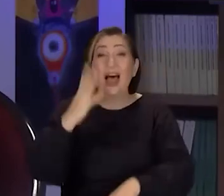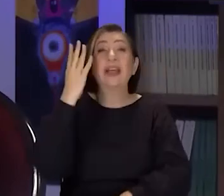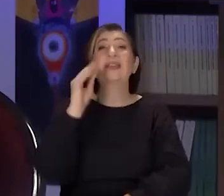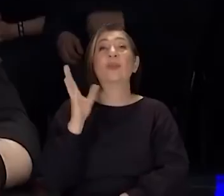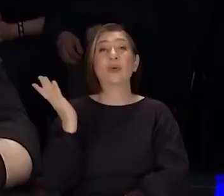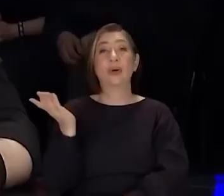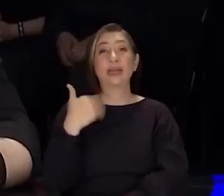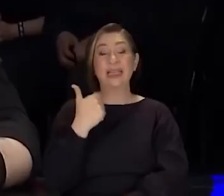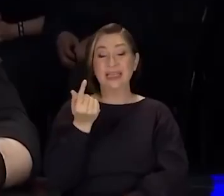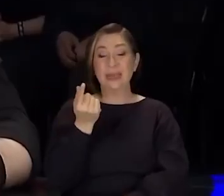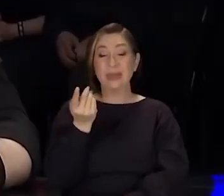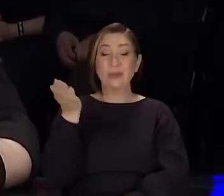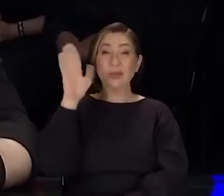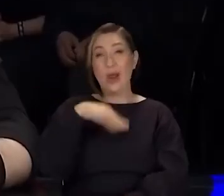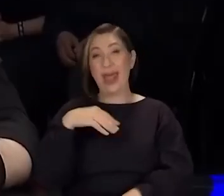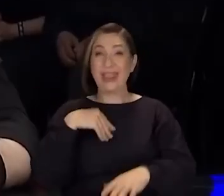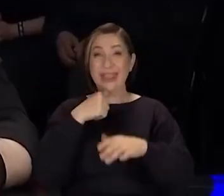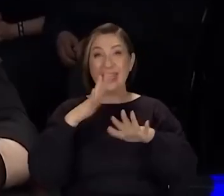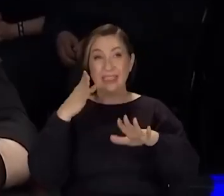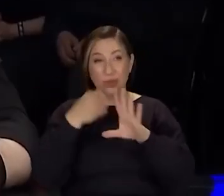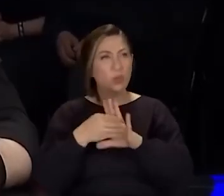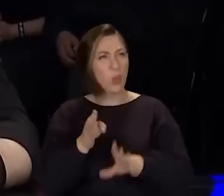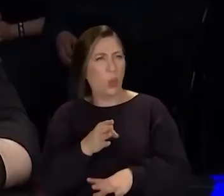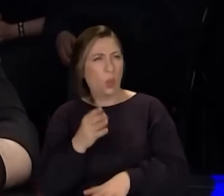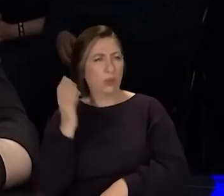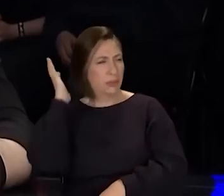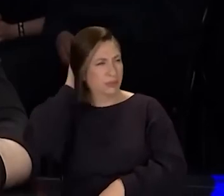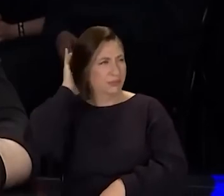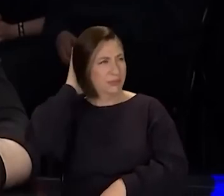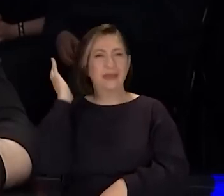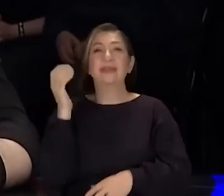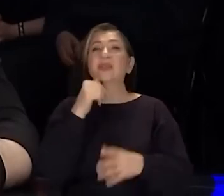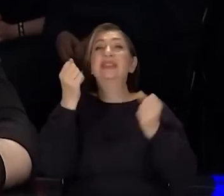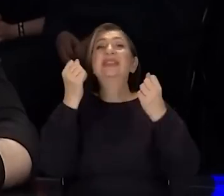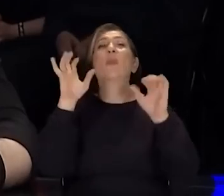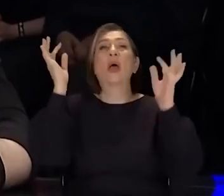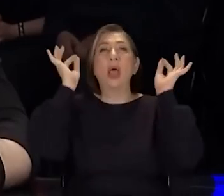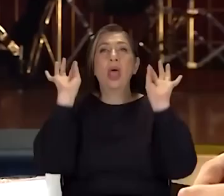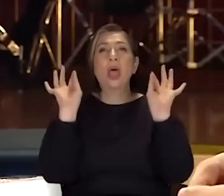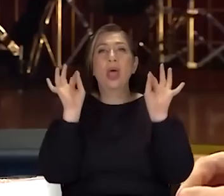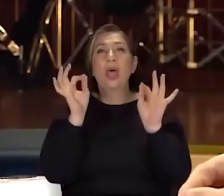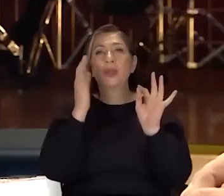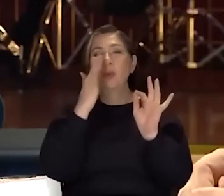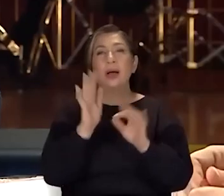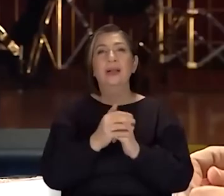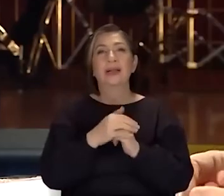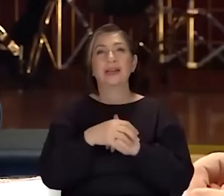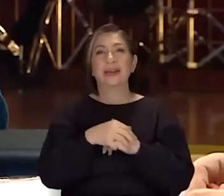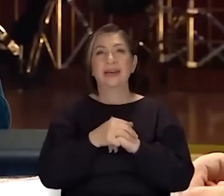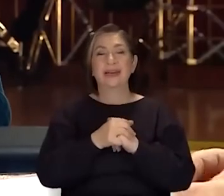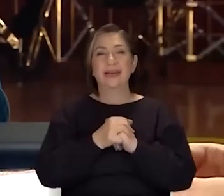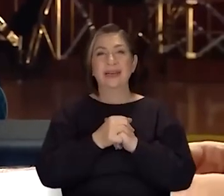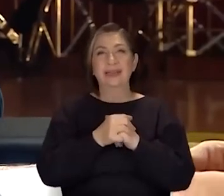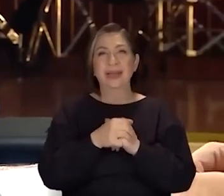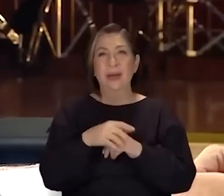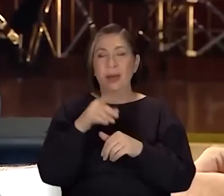Evet. Ben yarım saat sonra falan denize mi girdin diyorlar. Yok diyordum işte ıslanmıyor çünkü saçlar öyle bir durum var. Biz bir kere öyle bir şey ama yaşadık Taksim'de. Ama sen